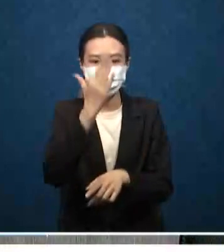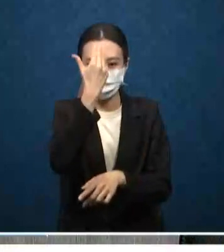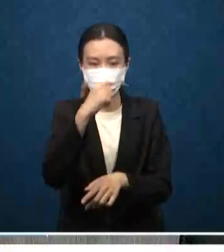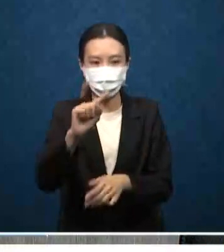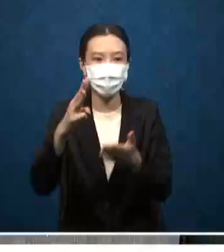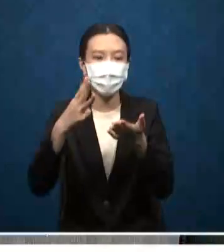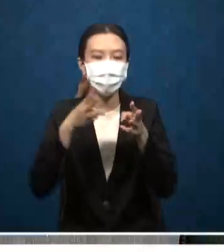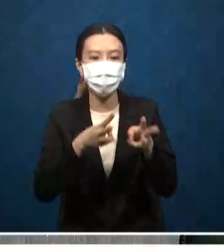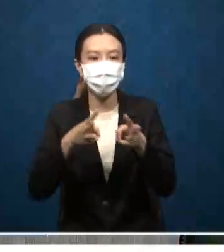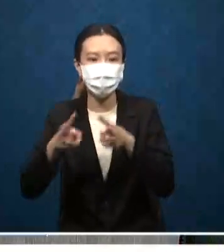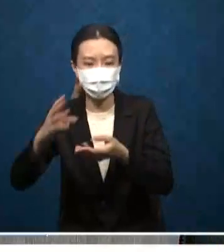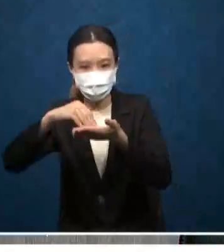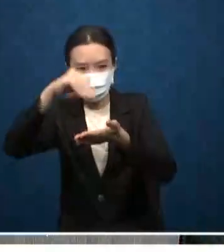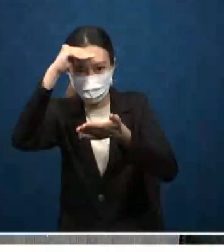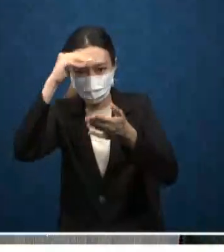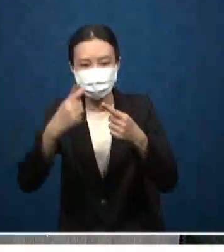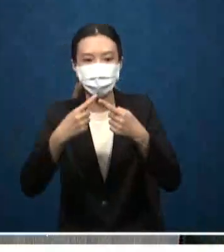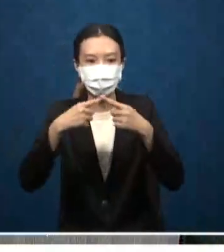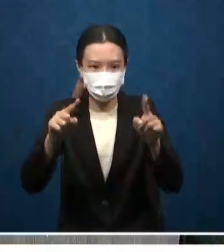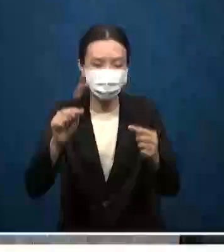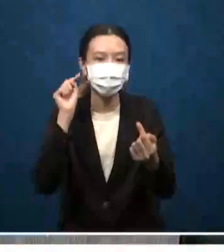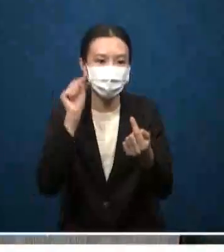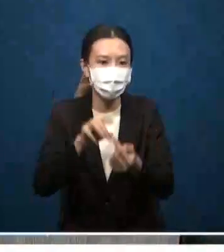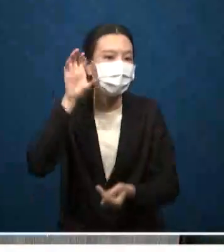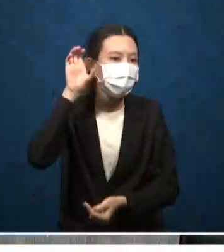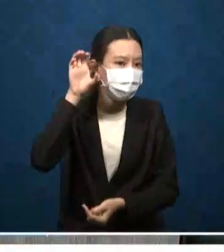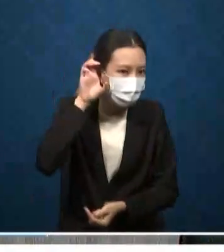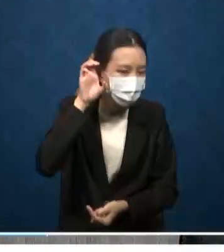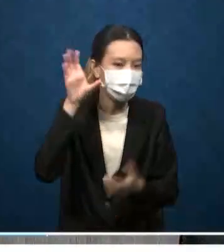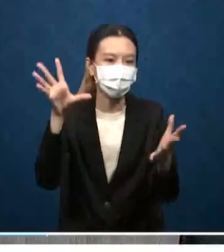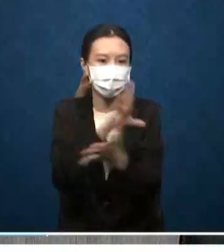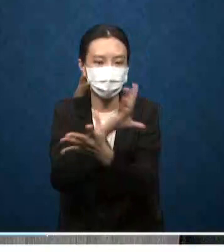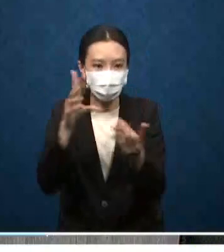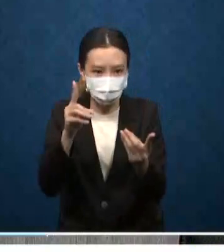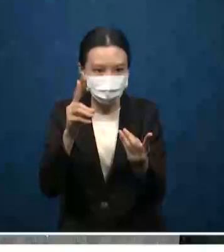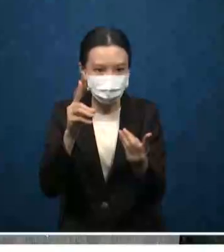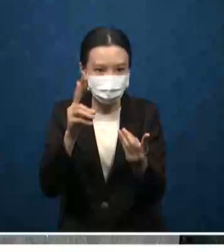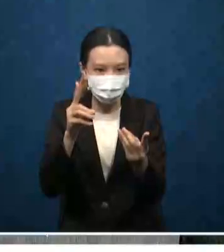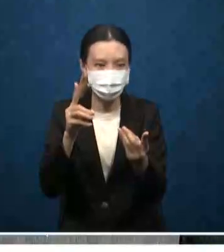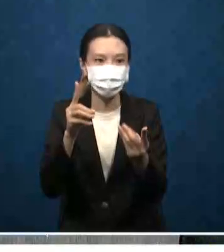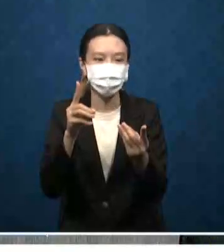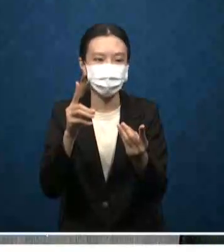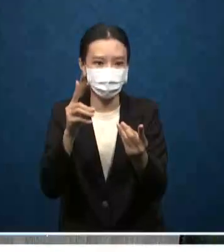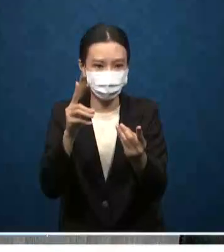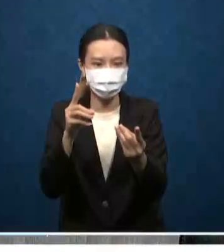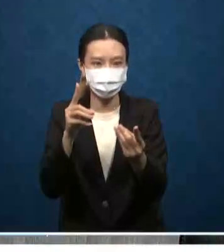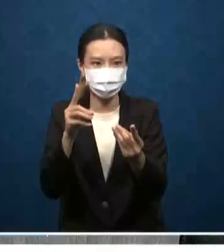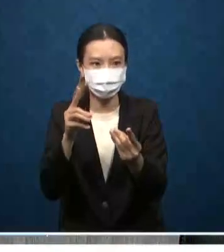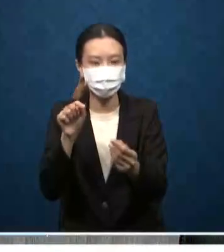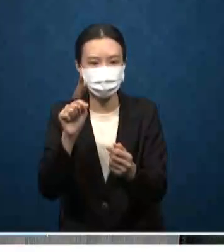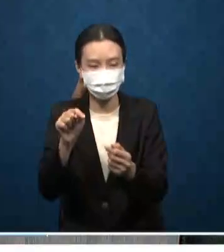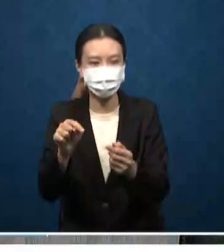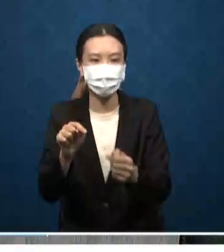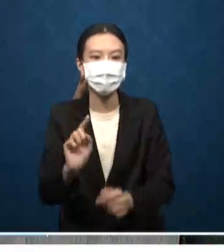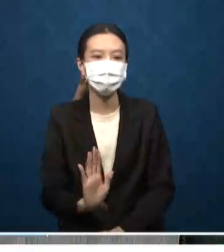ชีวิตมันคือความเชื่อมันคือวัฒนธรรมมันคือประเพณีมันต้องเป็นสไตล์ของมันมันต้องเป็นแบบ